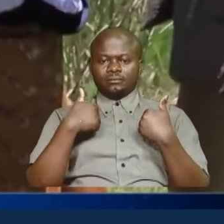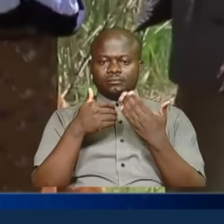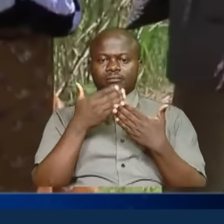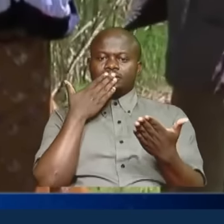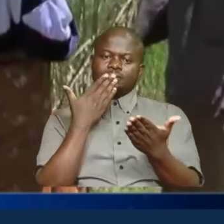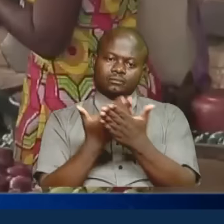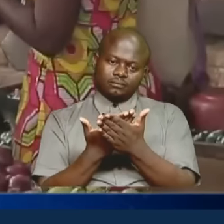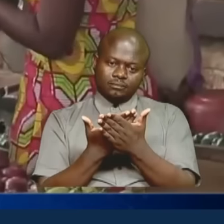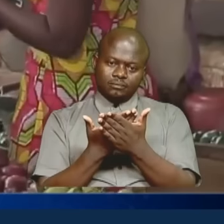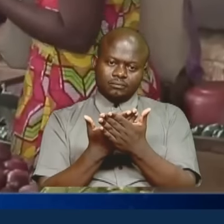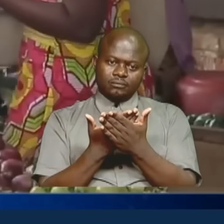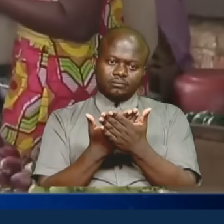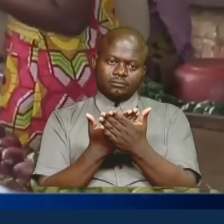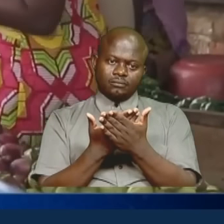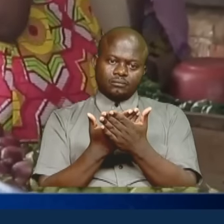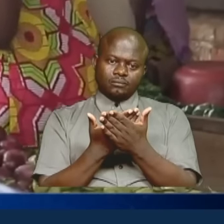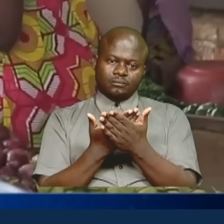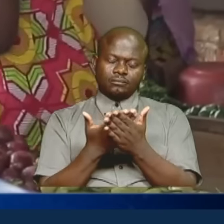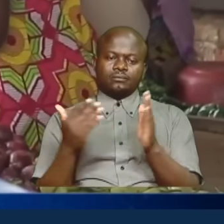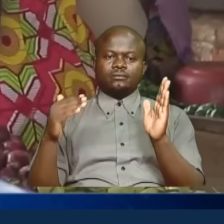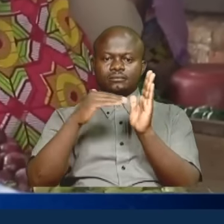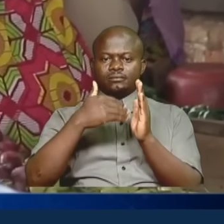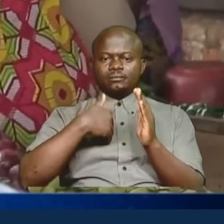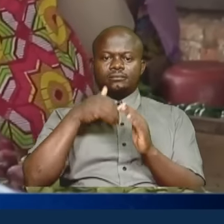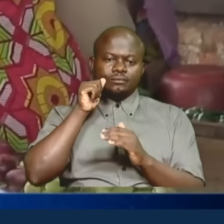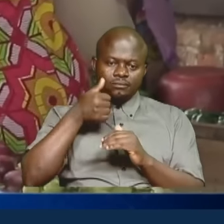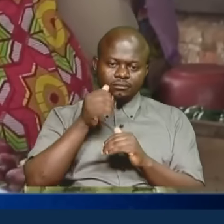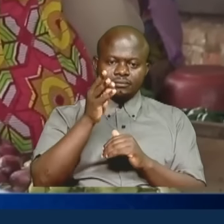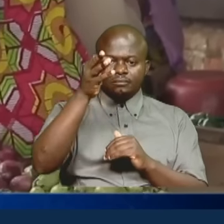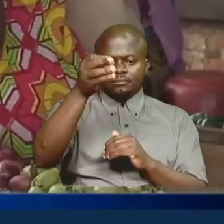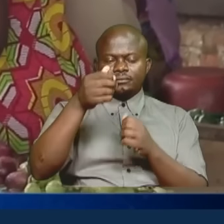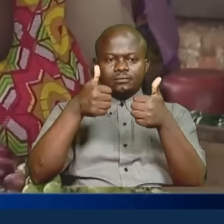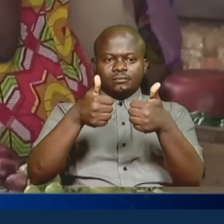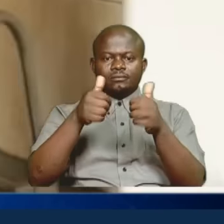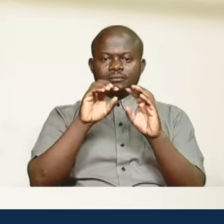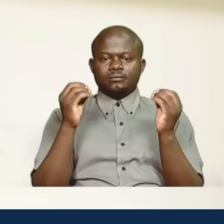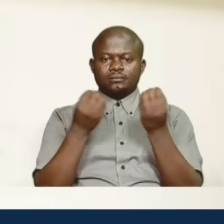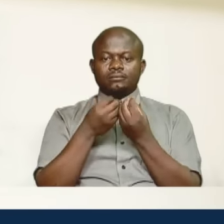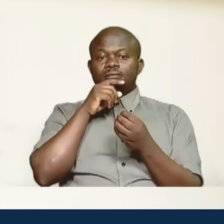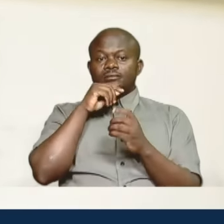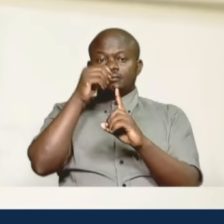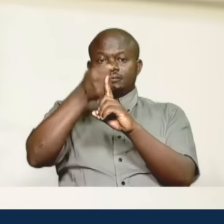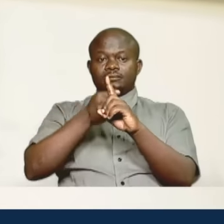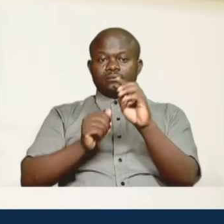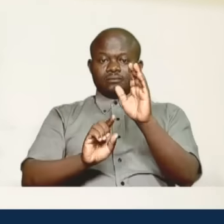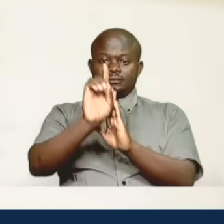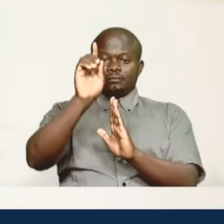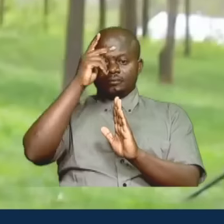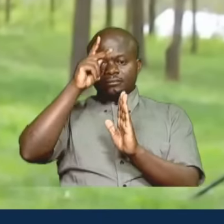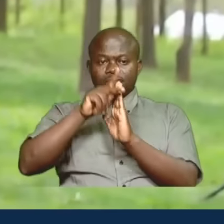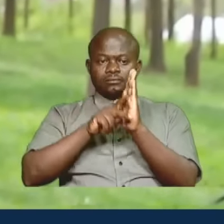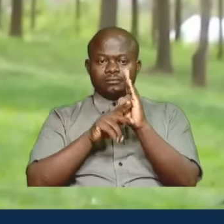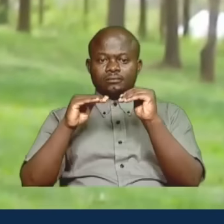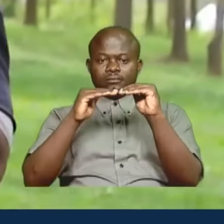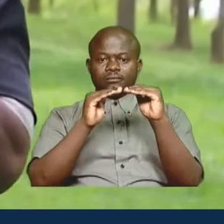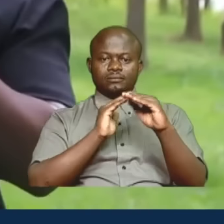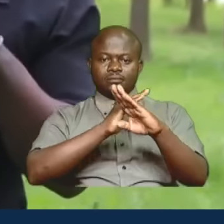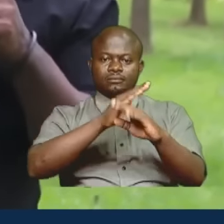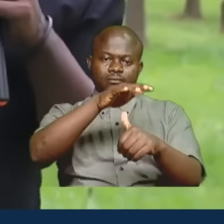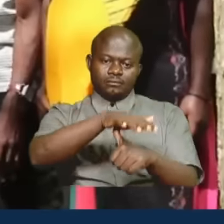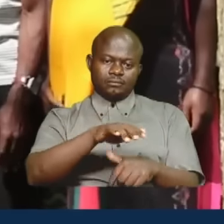bwiza ukagira n'ejo heza hazaza. Umuryango w'abagabo uharanira guteza imbere ihame ry'uburinganire no kurwanya